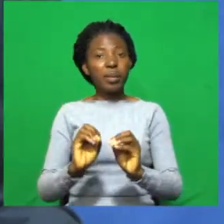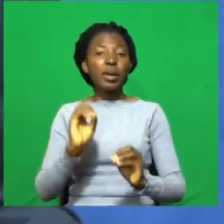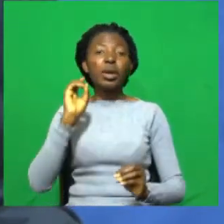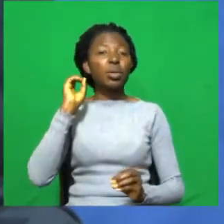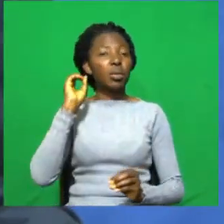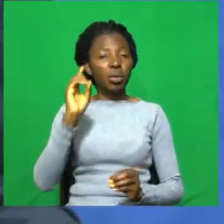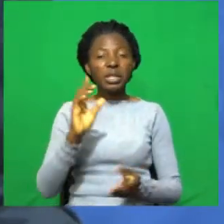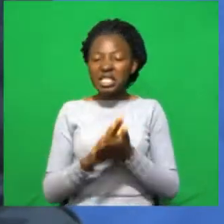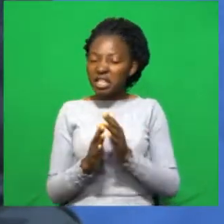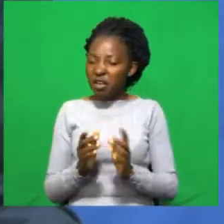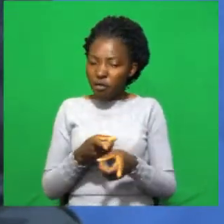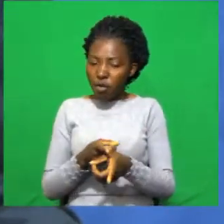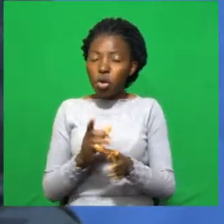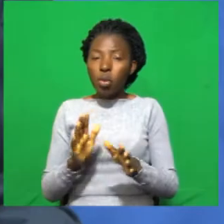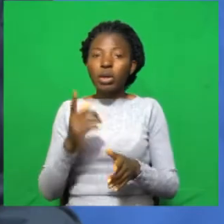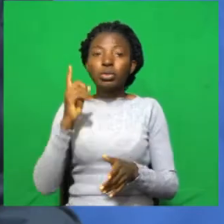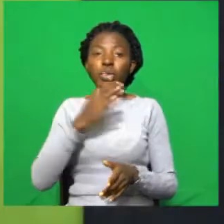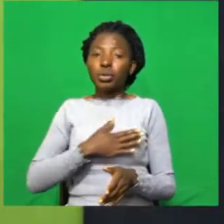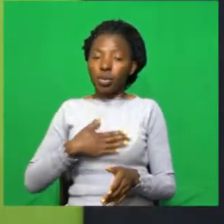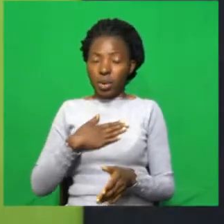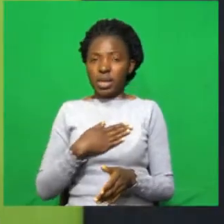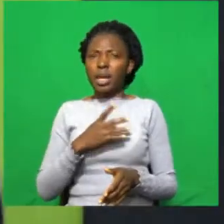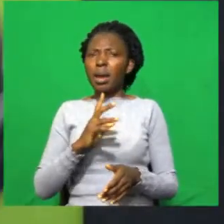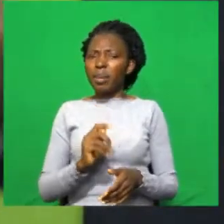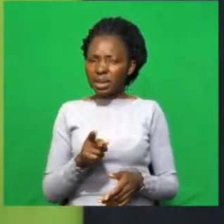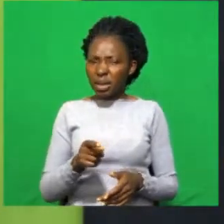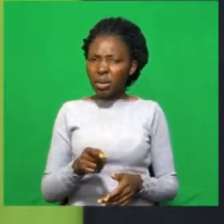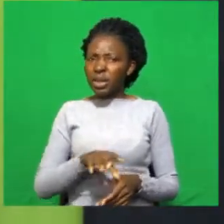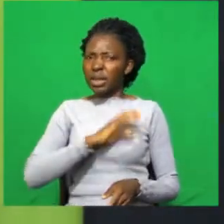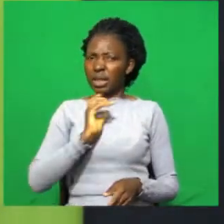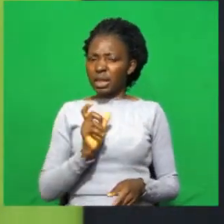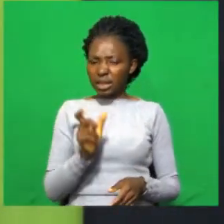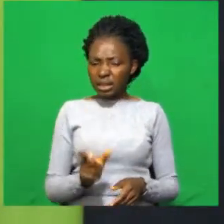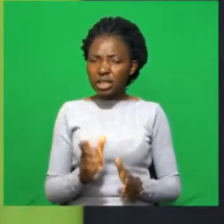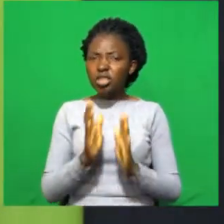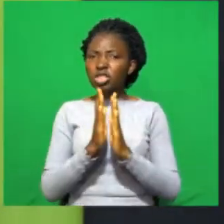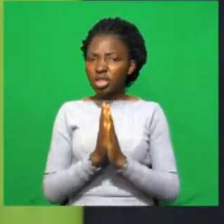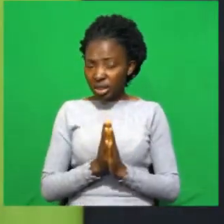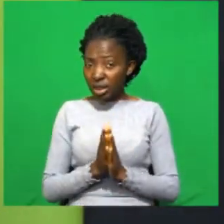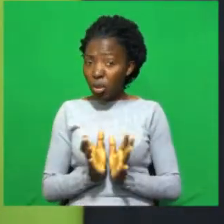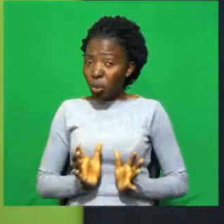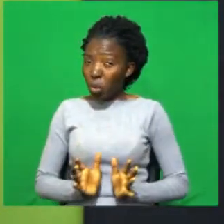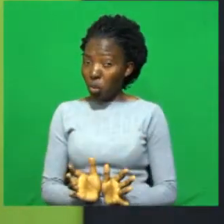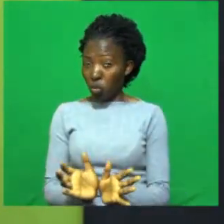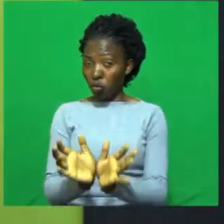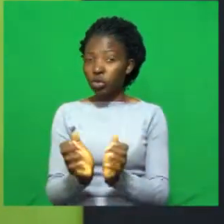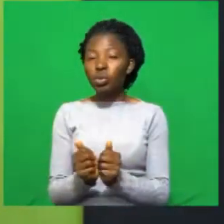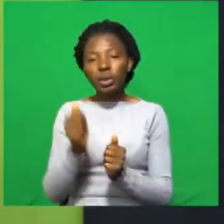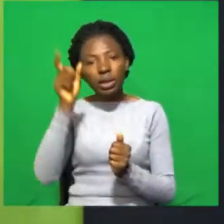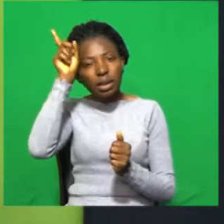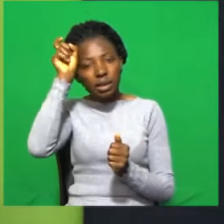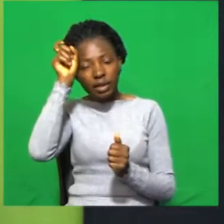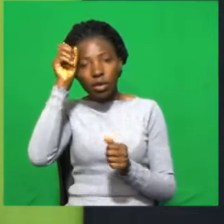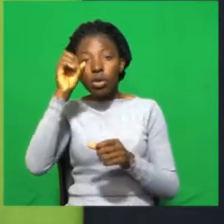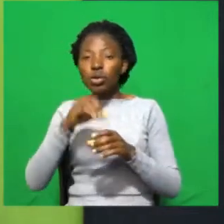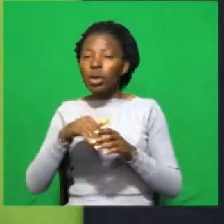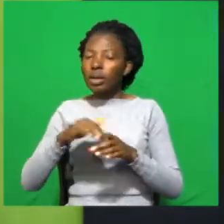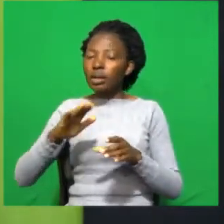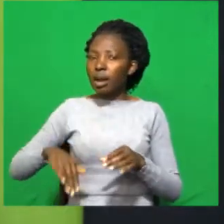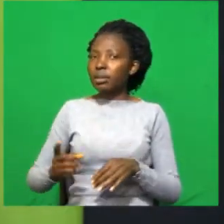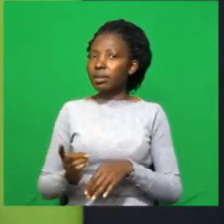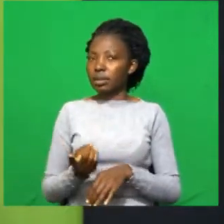nechechi vakaitwa nechechi. Yeti taona kuti zvaiitwa nechechi zvaibva kuna Satani. Kureva kuti pari kuburitswa pfungwa yekuti mumazuva